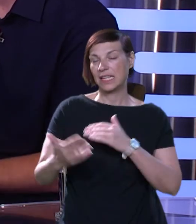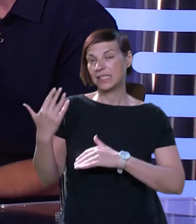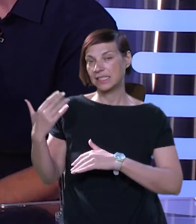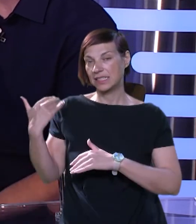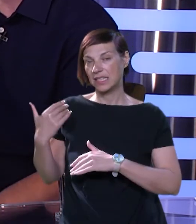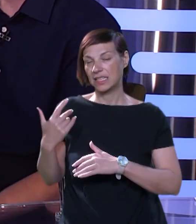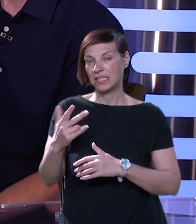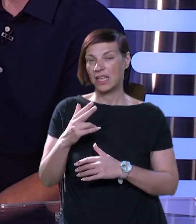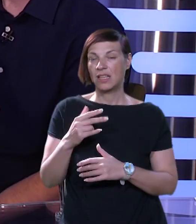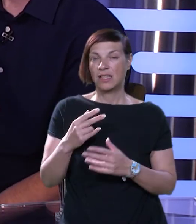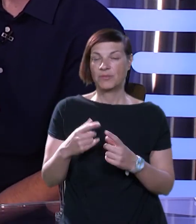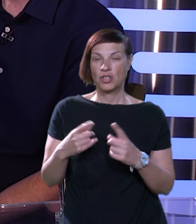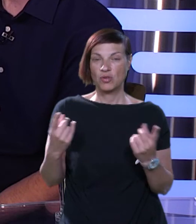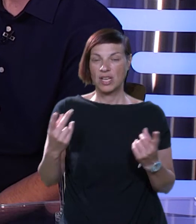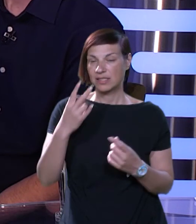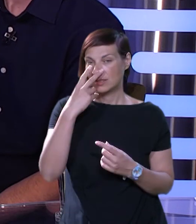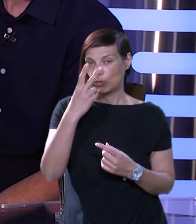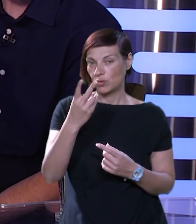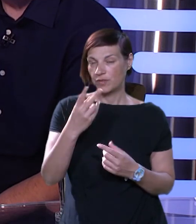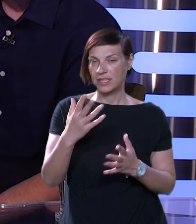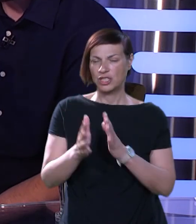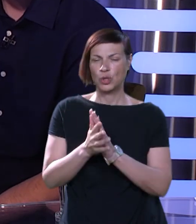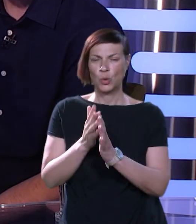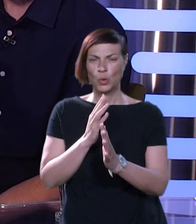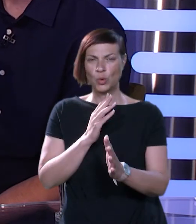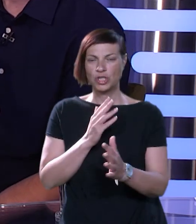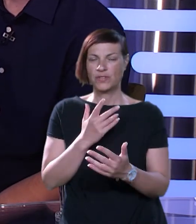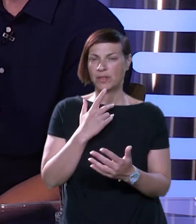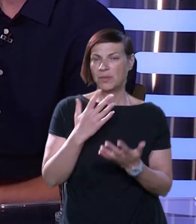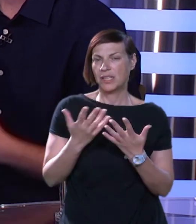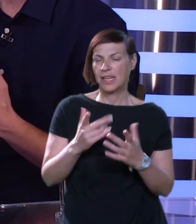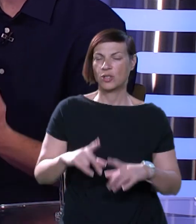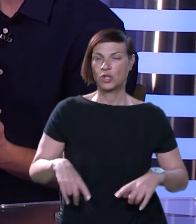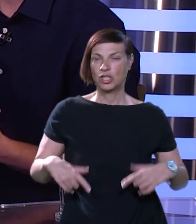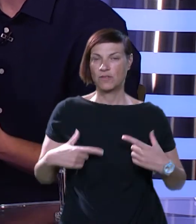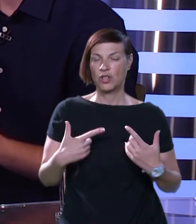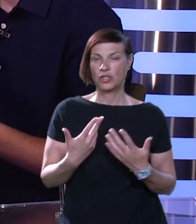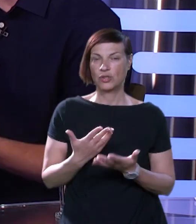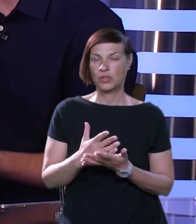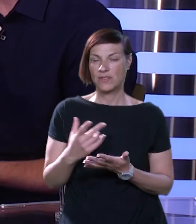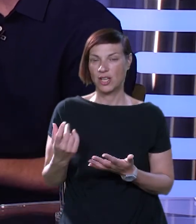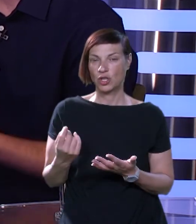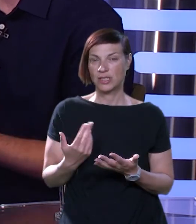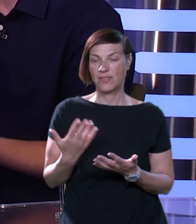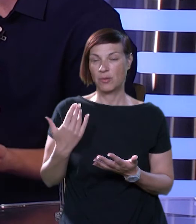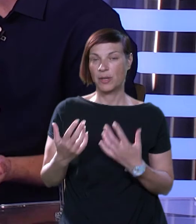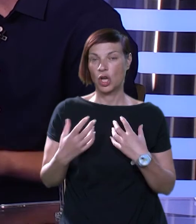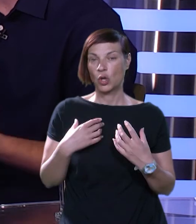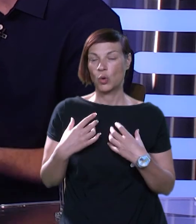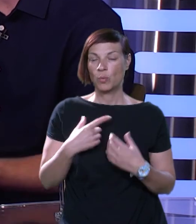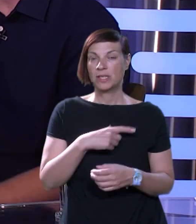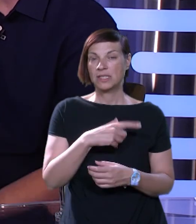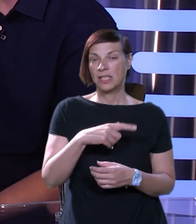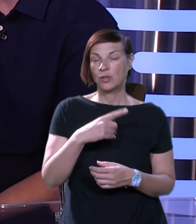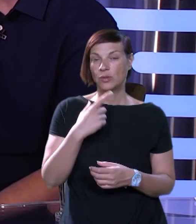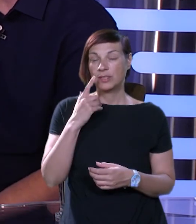tad, koliku razliku vidiš i gužvama i nekako životu svakodnevnom, bilo glumaca,